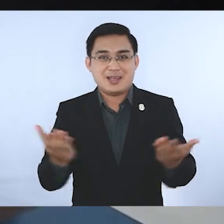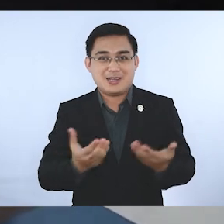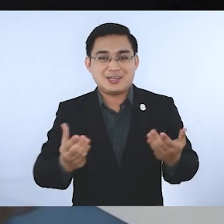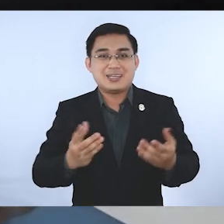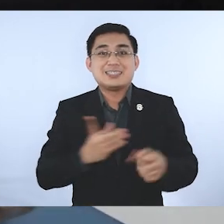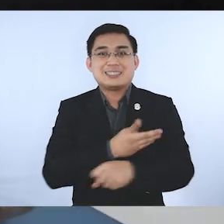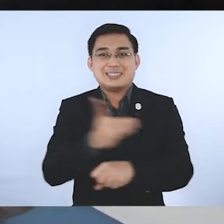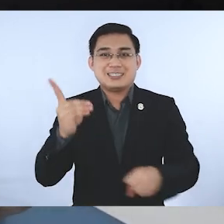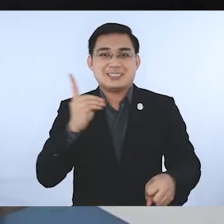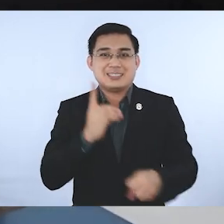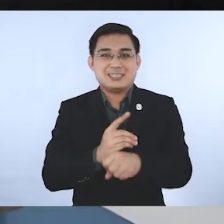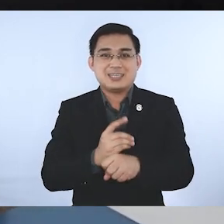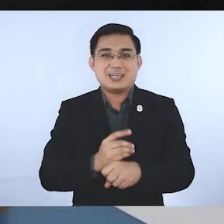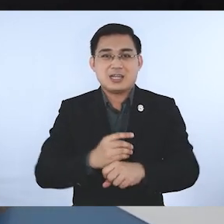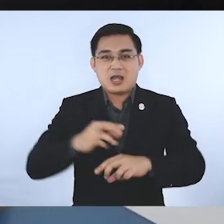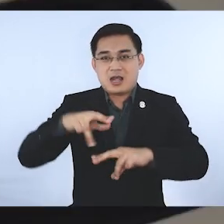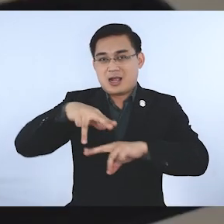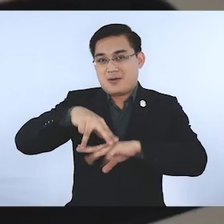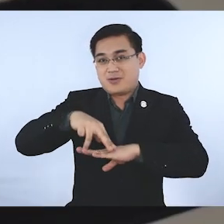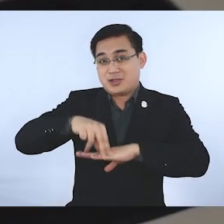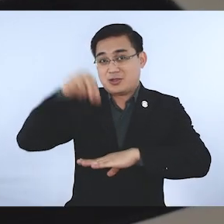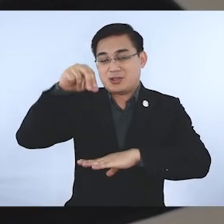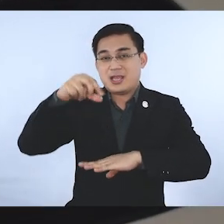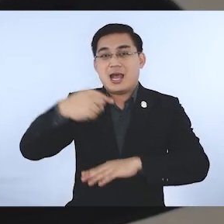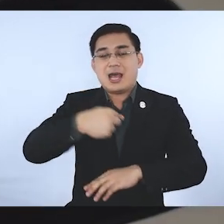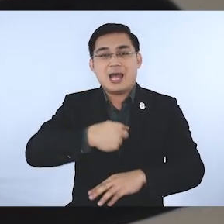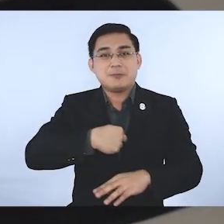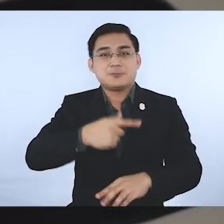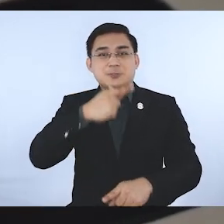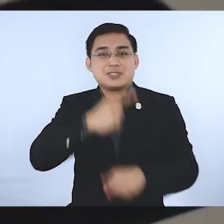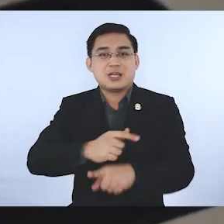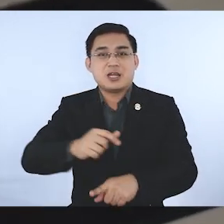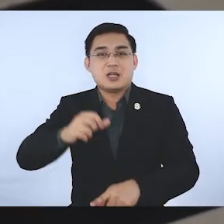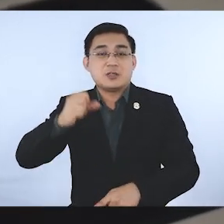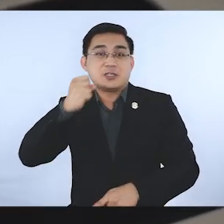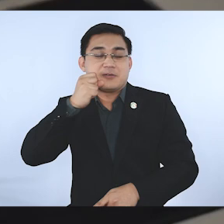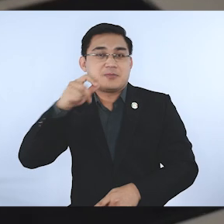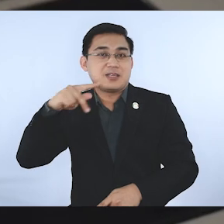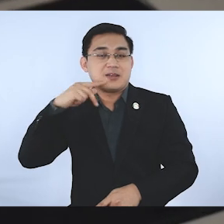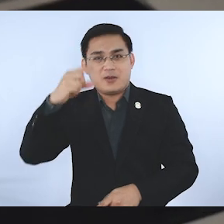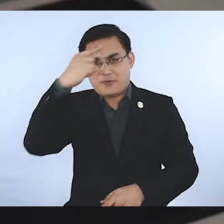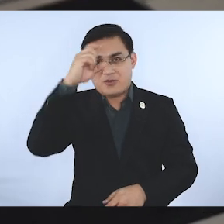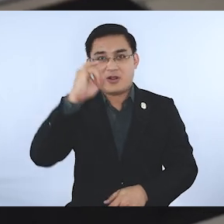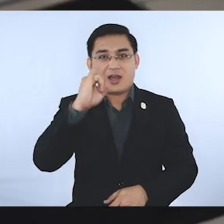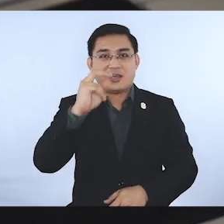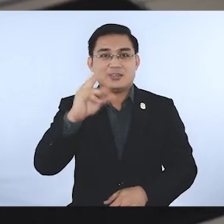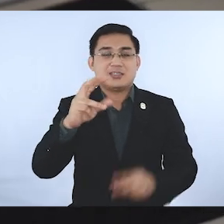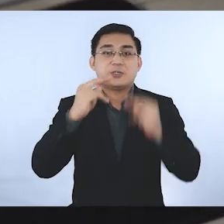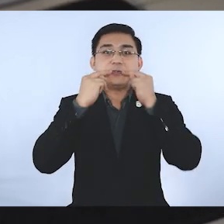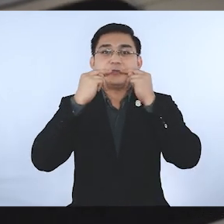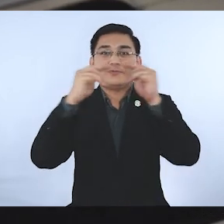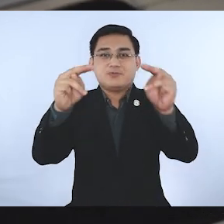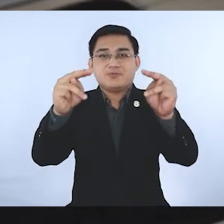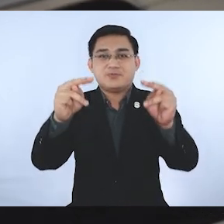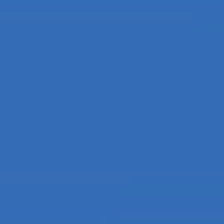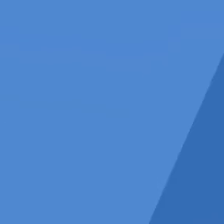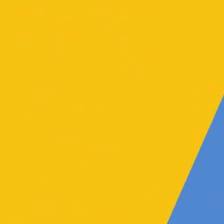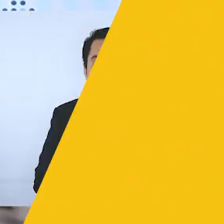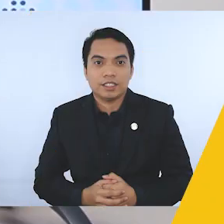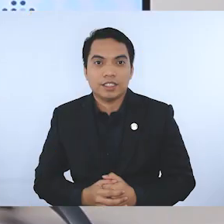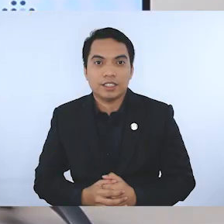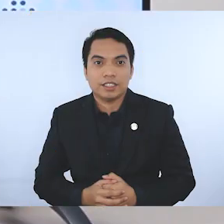sa distrito ng Camarines Norte, ako po si kapatid na Sachelle Parillas para sa Iglesia ni Cristo News